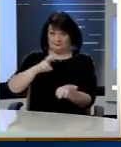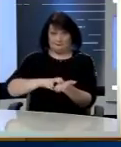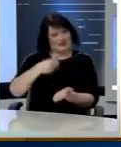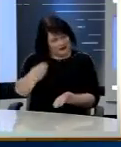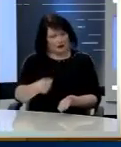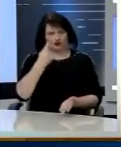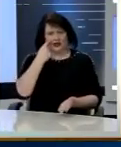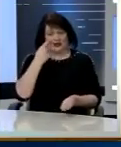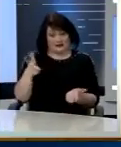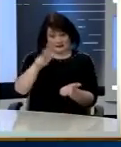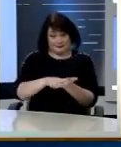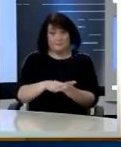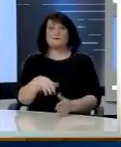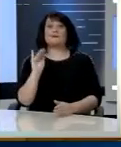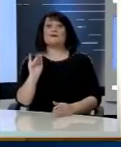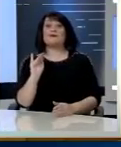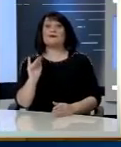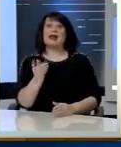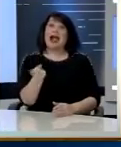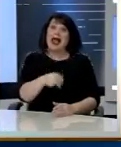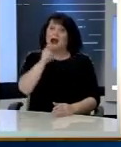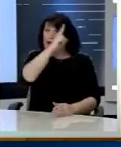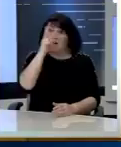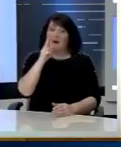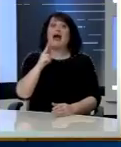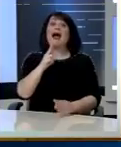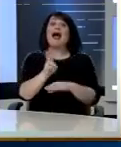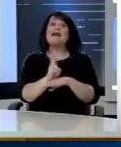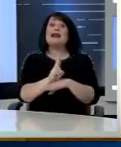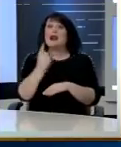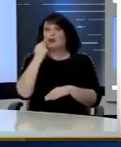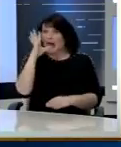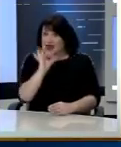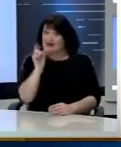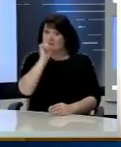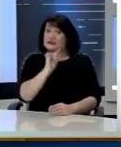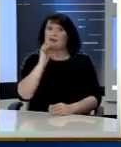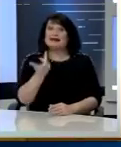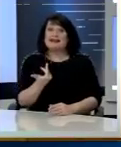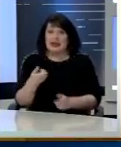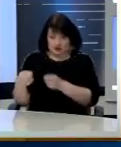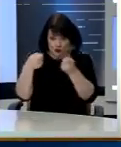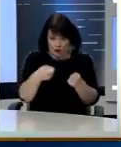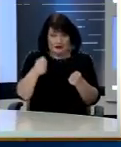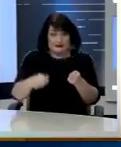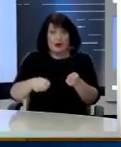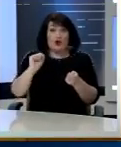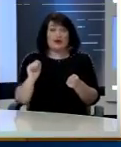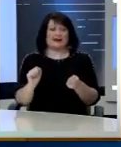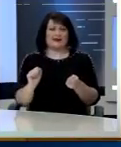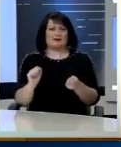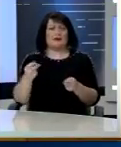Βουλή και να ζητήσει αν τα έγγραφα αυτά είναι γνήσια ή όχι. Αν υπάρχει εξουδότηση ή όχι. Και